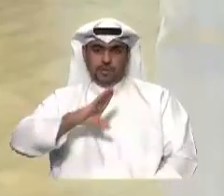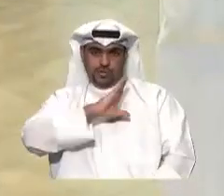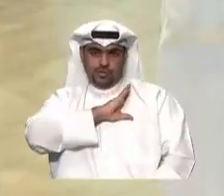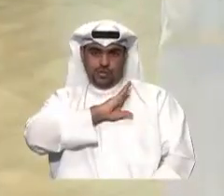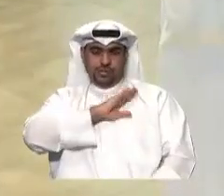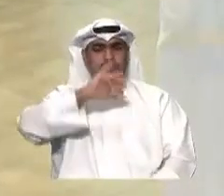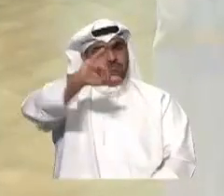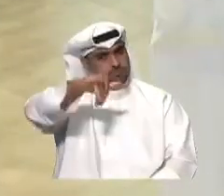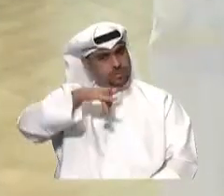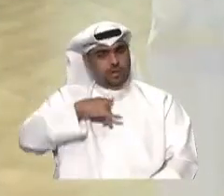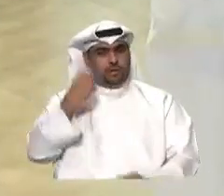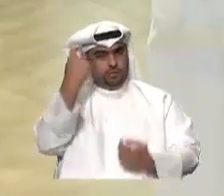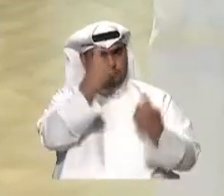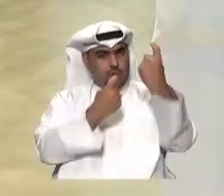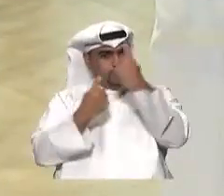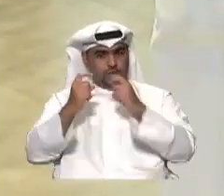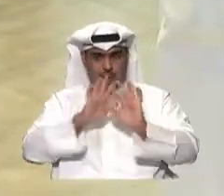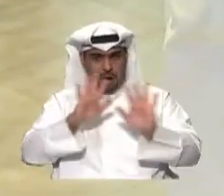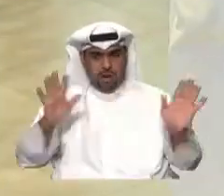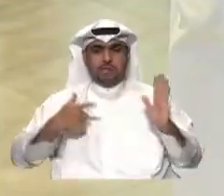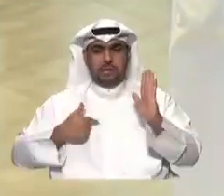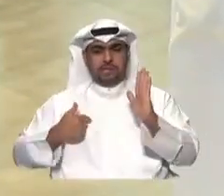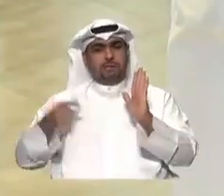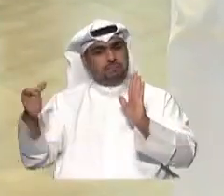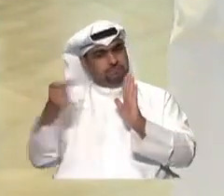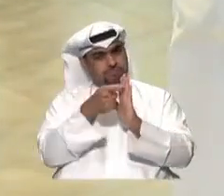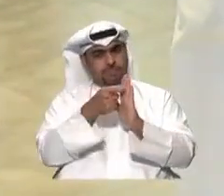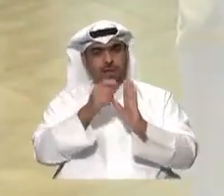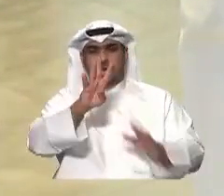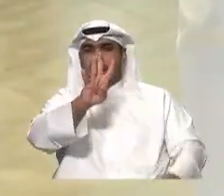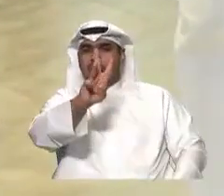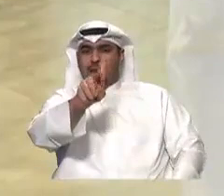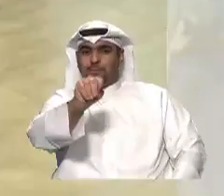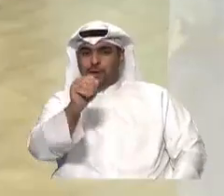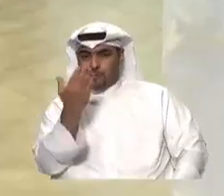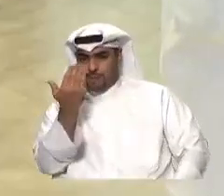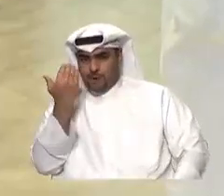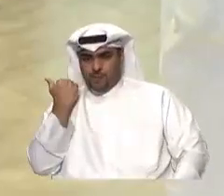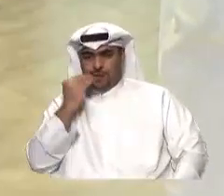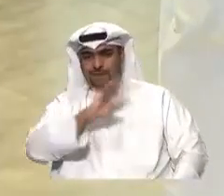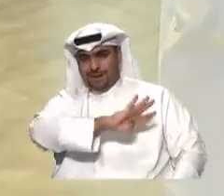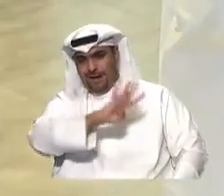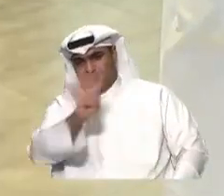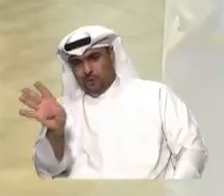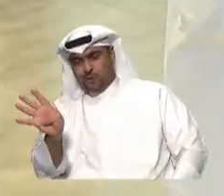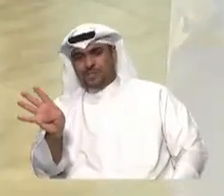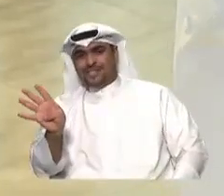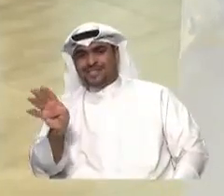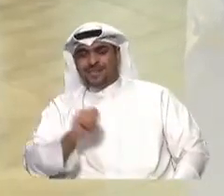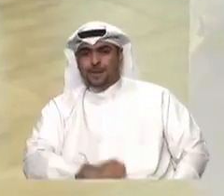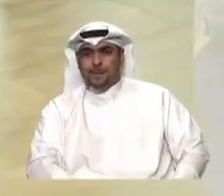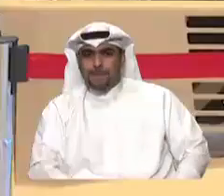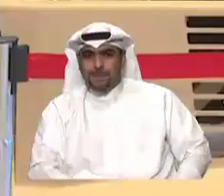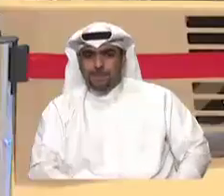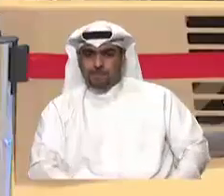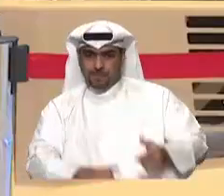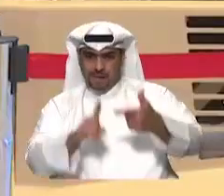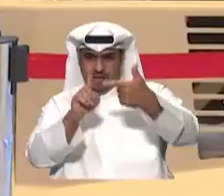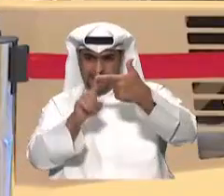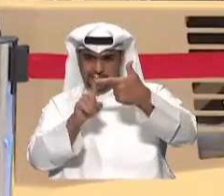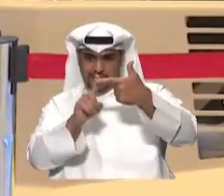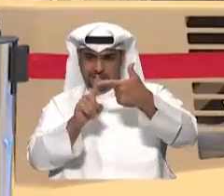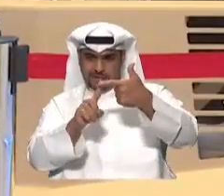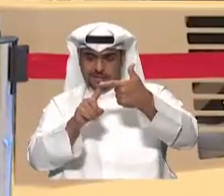واستفسر وأيضا قام بالتسجيل خلال فترة الأربع أيام في مجمع الأفينيوز. أيضا تزامن مع